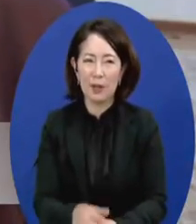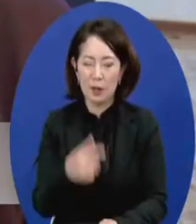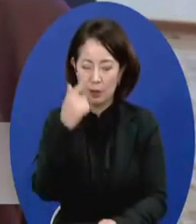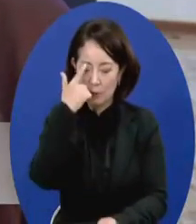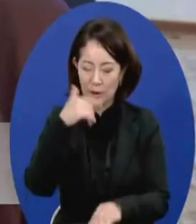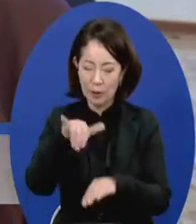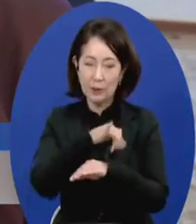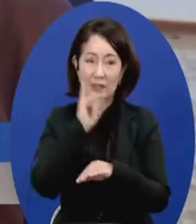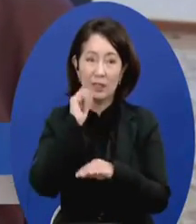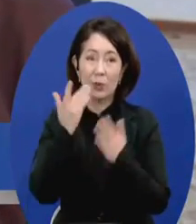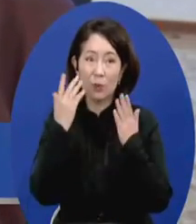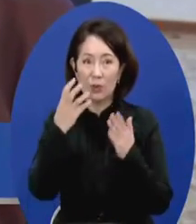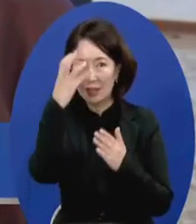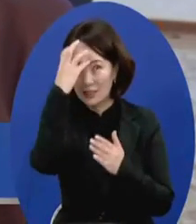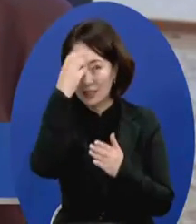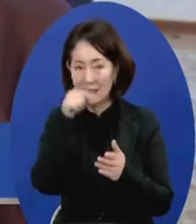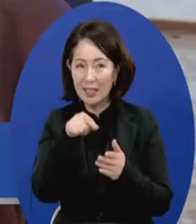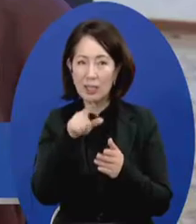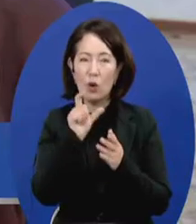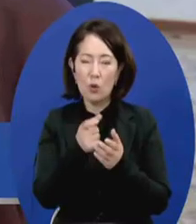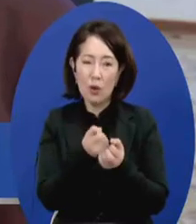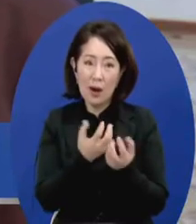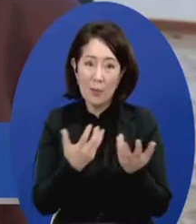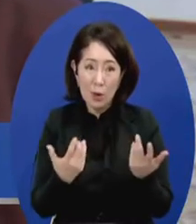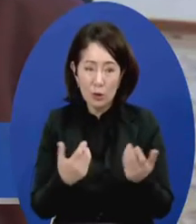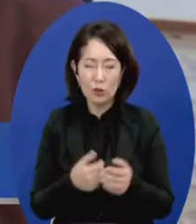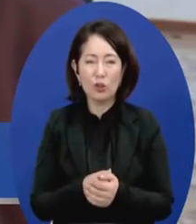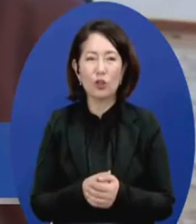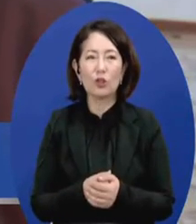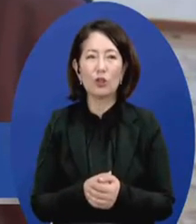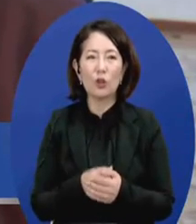Монгол улсын их хурл засгийн газраас одоо хүн амаа өсгөх